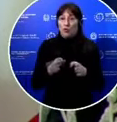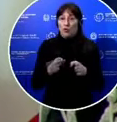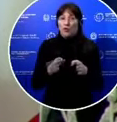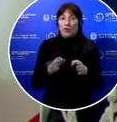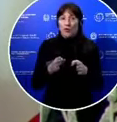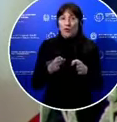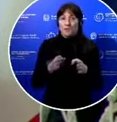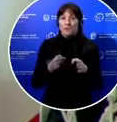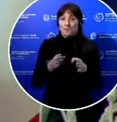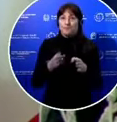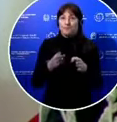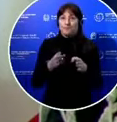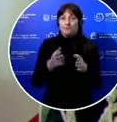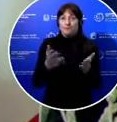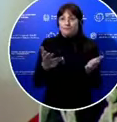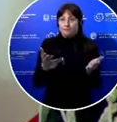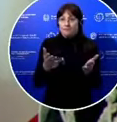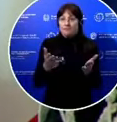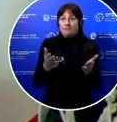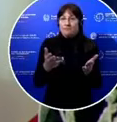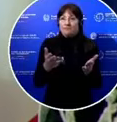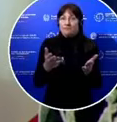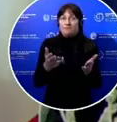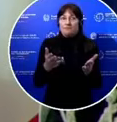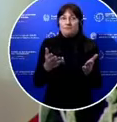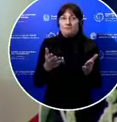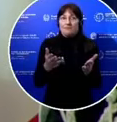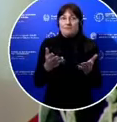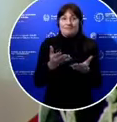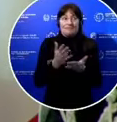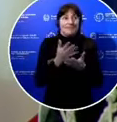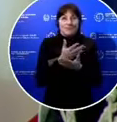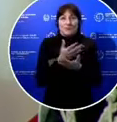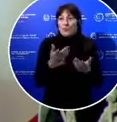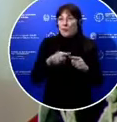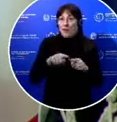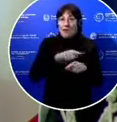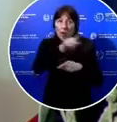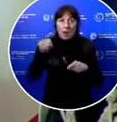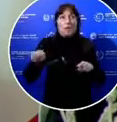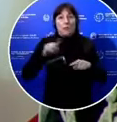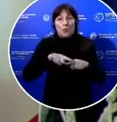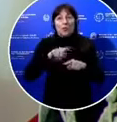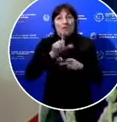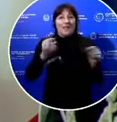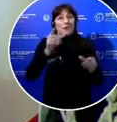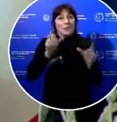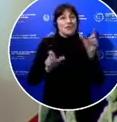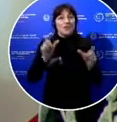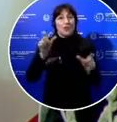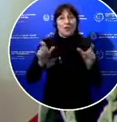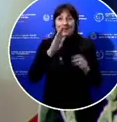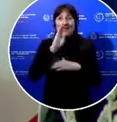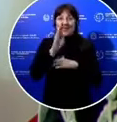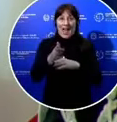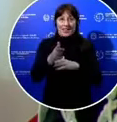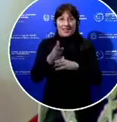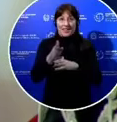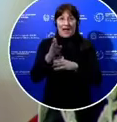e alle tante persone che ci stanno seguendo anche adesso in diretta streaming. La metodologia utilizzata, i